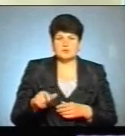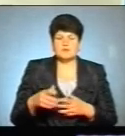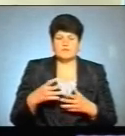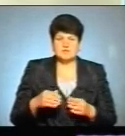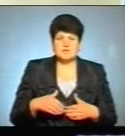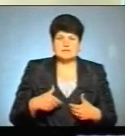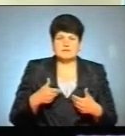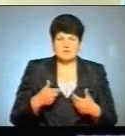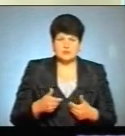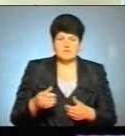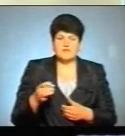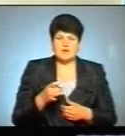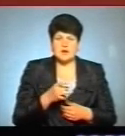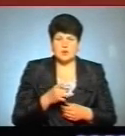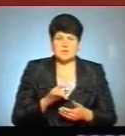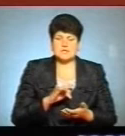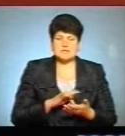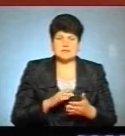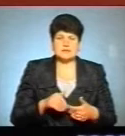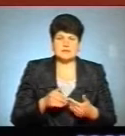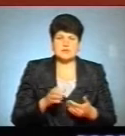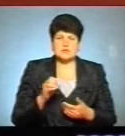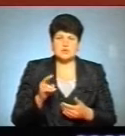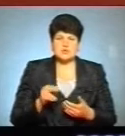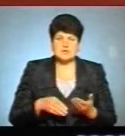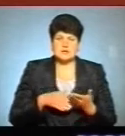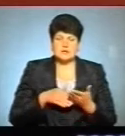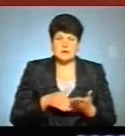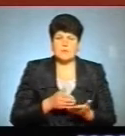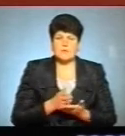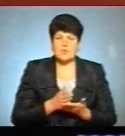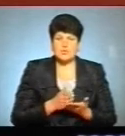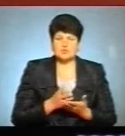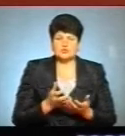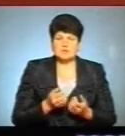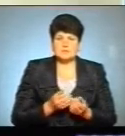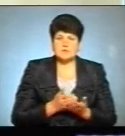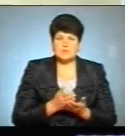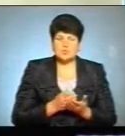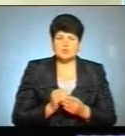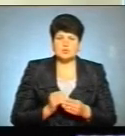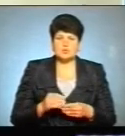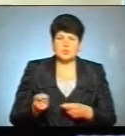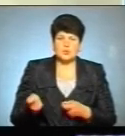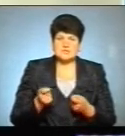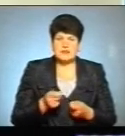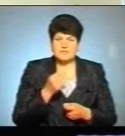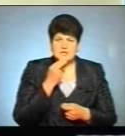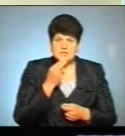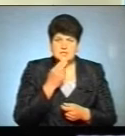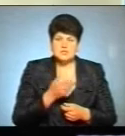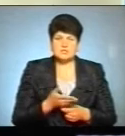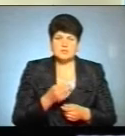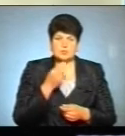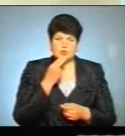до районних центрів надання соціальних послуг щодо отримання послуг, там, доставки їжі,